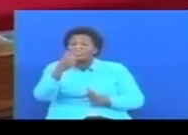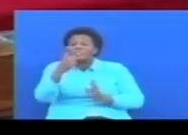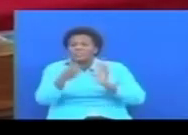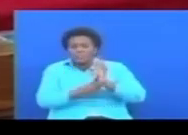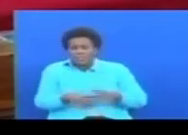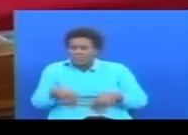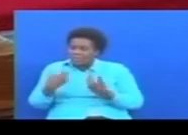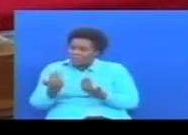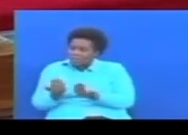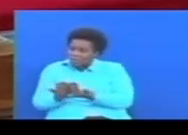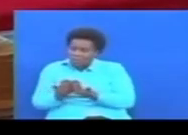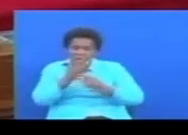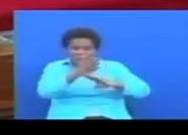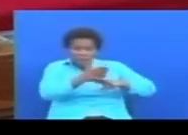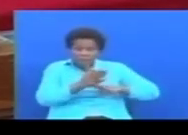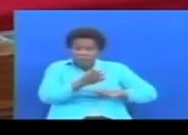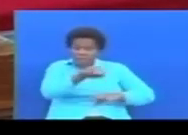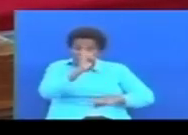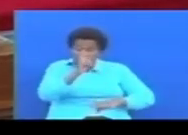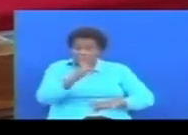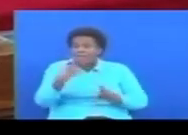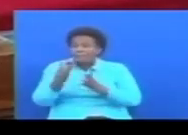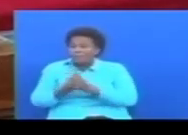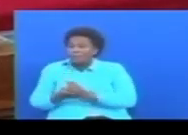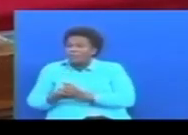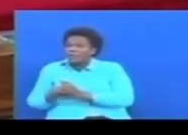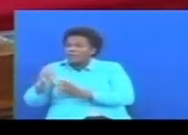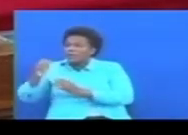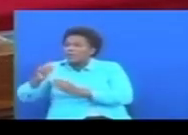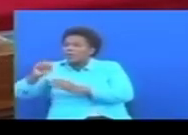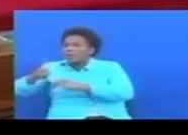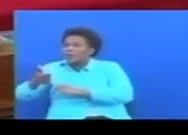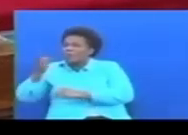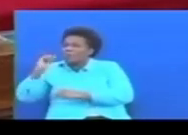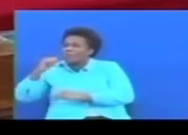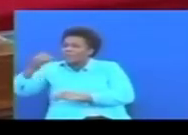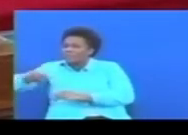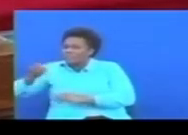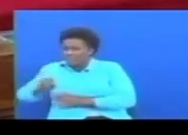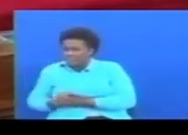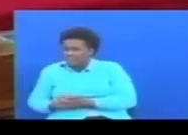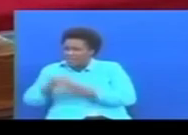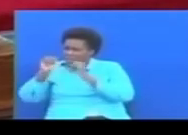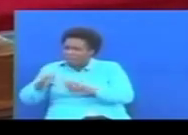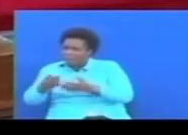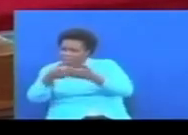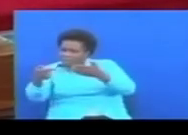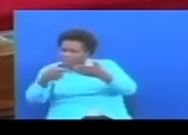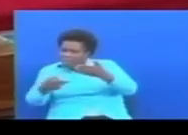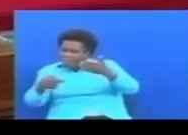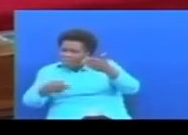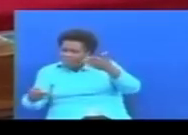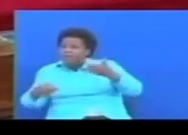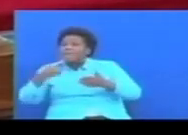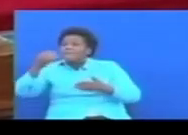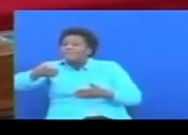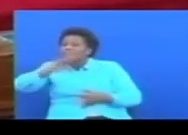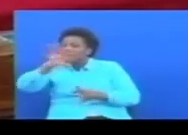REA kubainisha vitongoji zaidi ya 1000 na vijiji ambavyo vimepitiwa na miundombinu ya umeme mkubwa, lakini